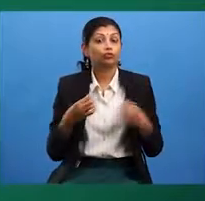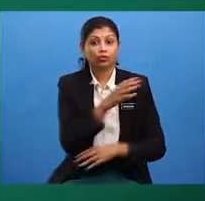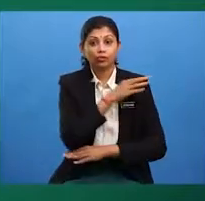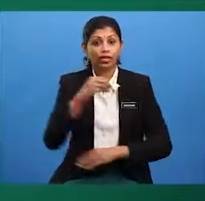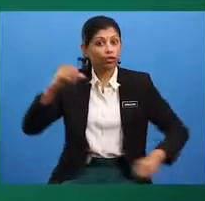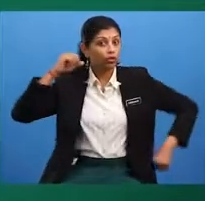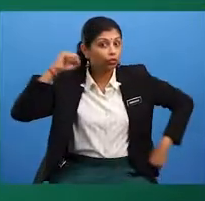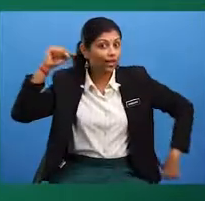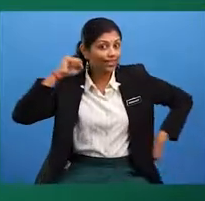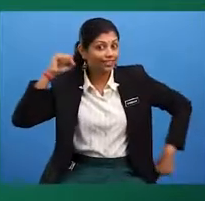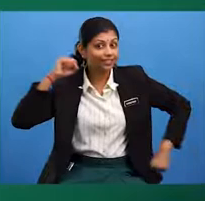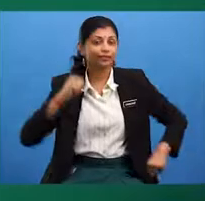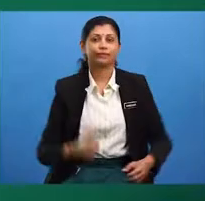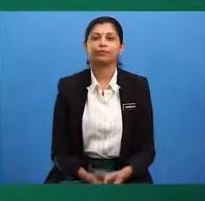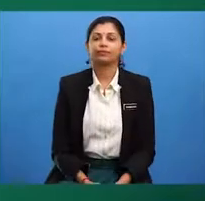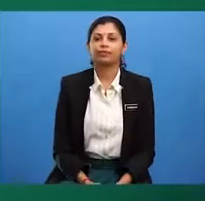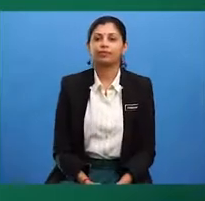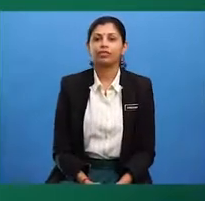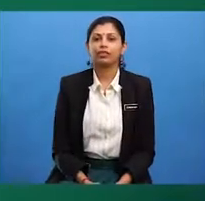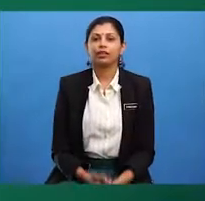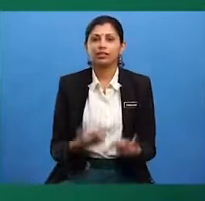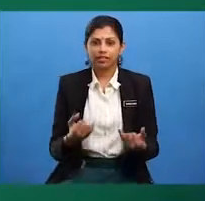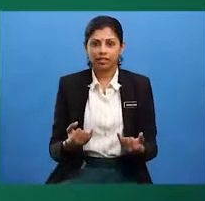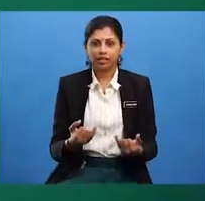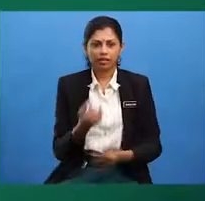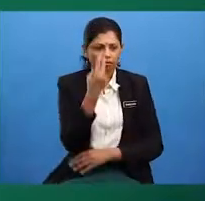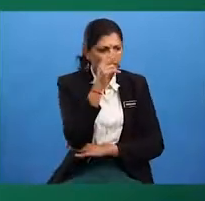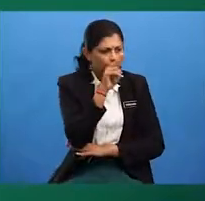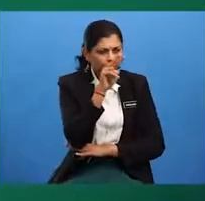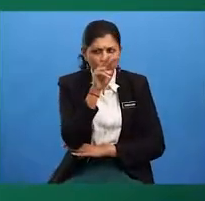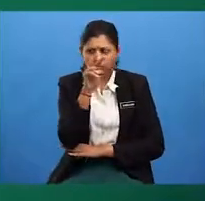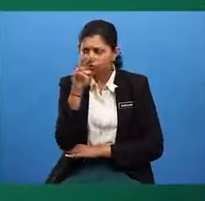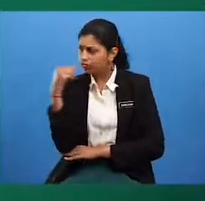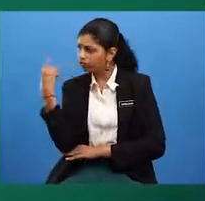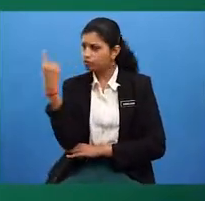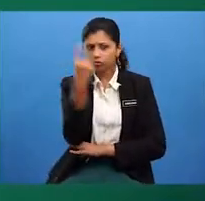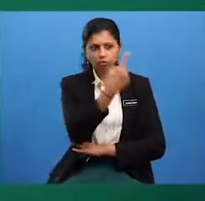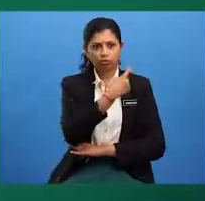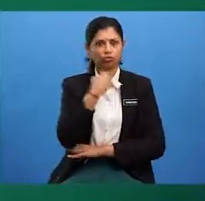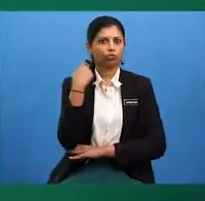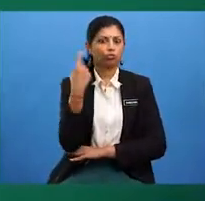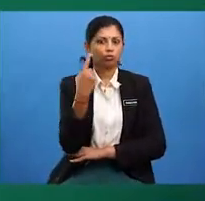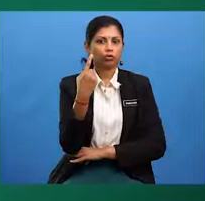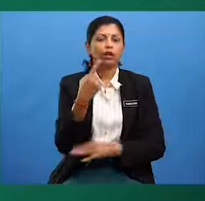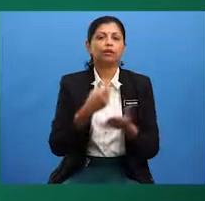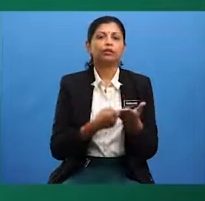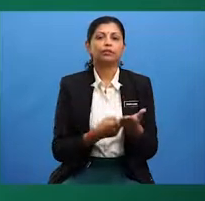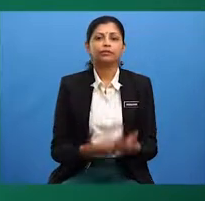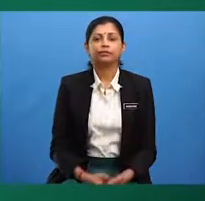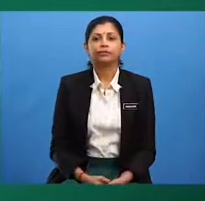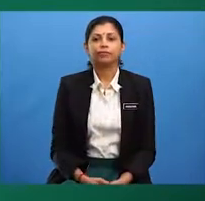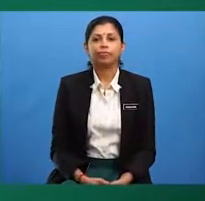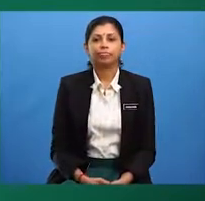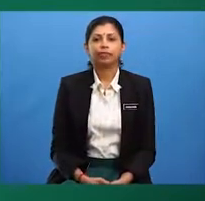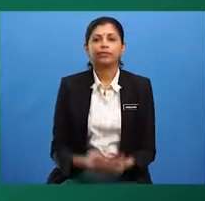tuala. Sekarang, cuba kamu pula perhatikan dan kenal pasti objek-objek yang